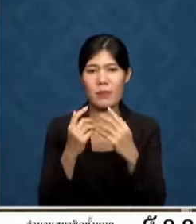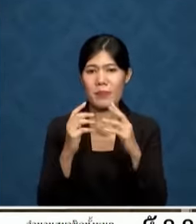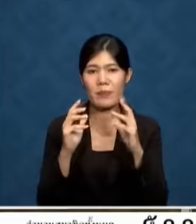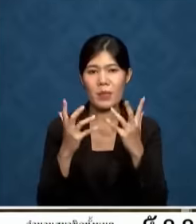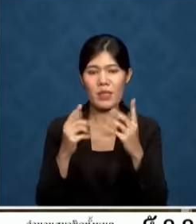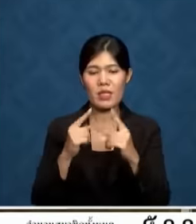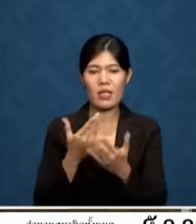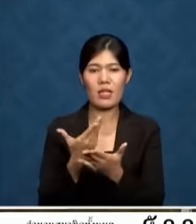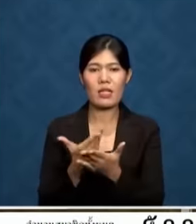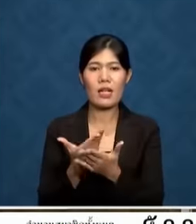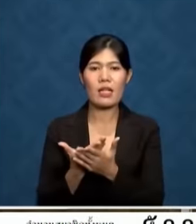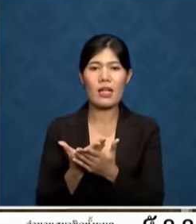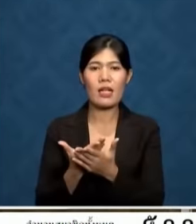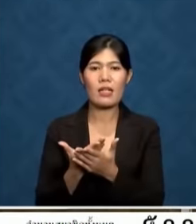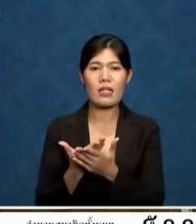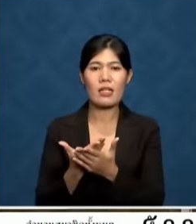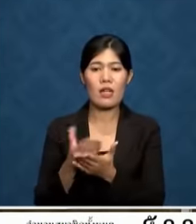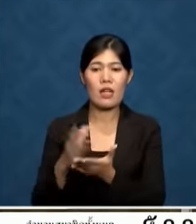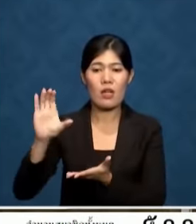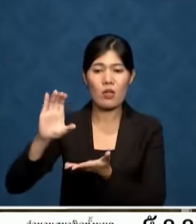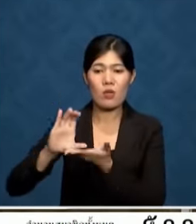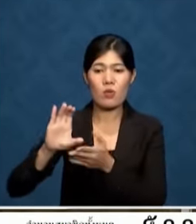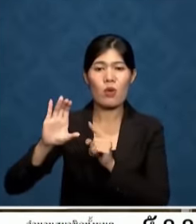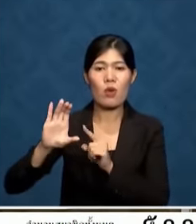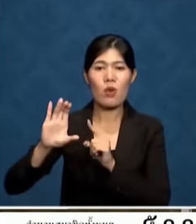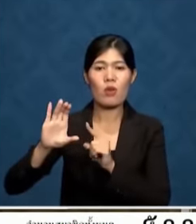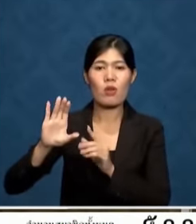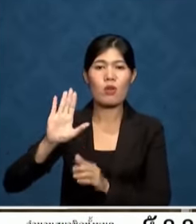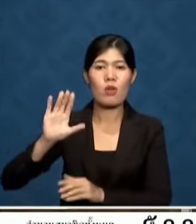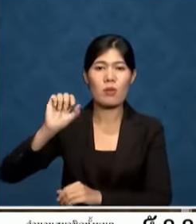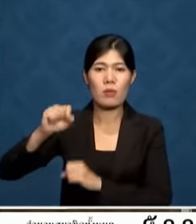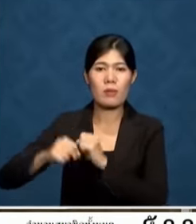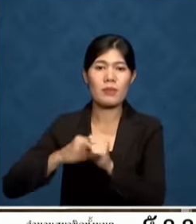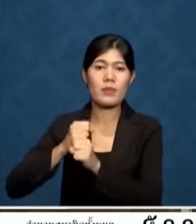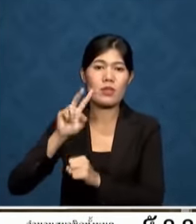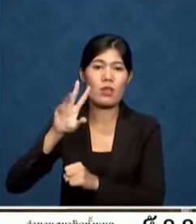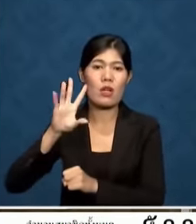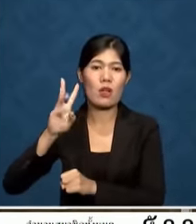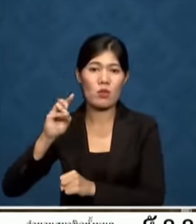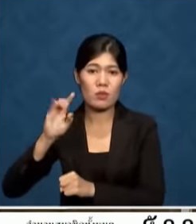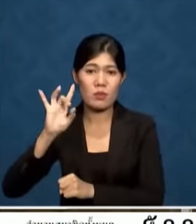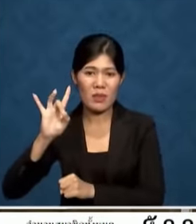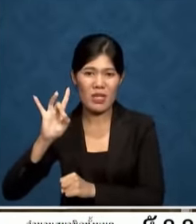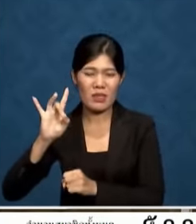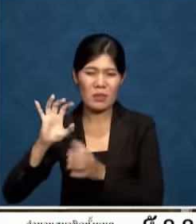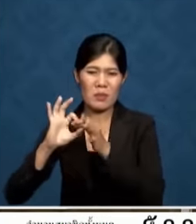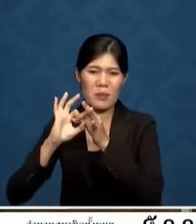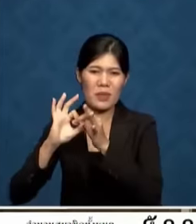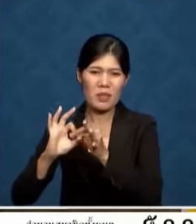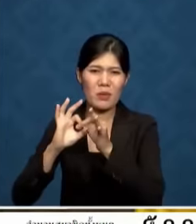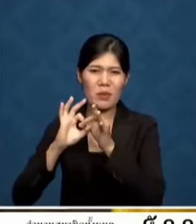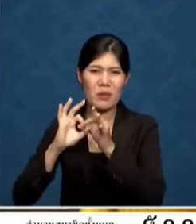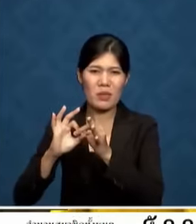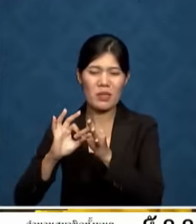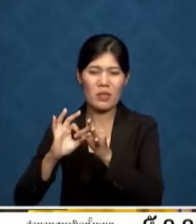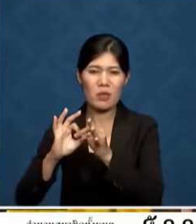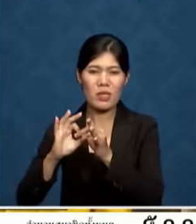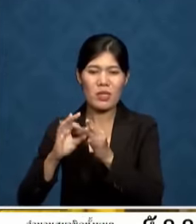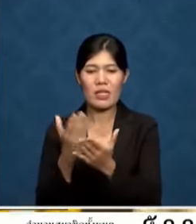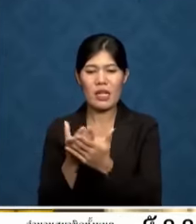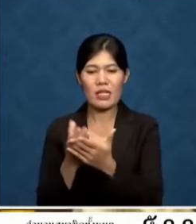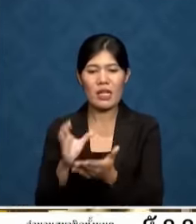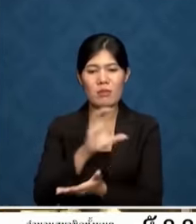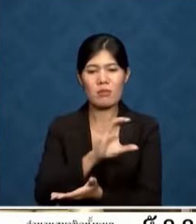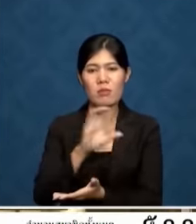ก่อนเหมือนเอาหน้ามาทำหลังเอาหลังไปทำหน้าเหมือนตั้งใจที่จะมาลักไก่กับสภาต่อหน้า